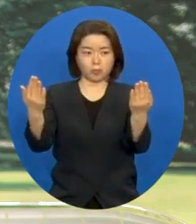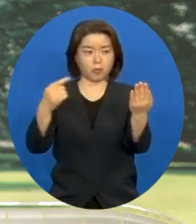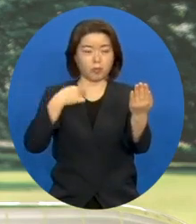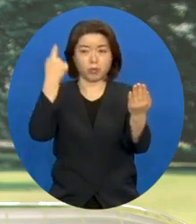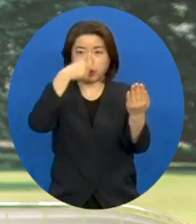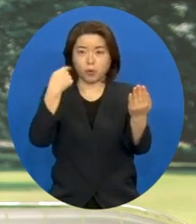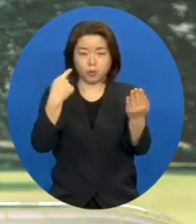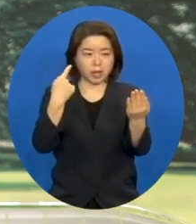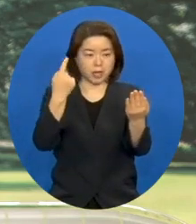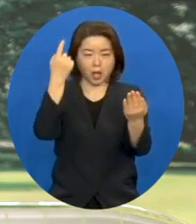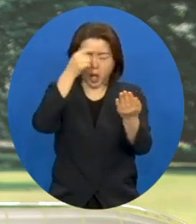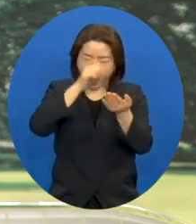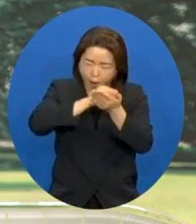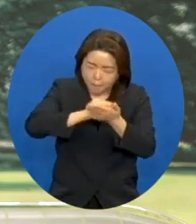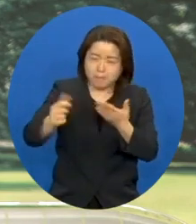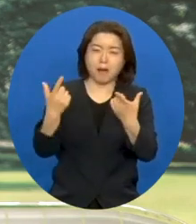붕어빵이에요.